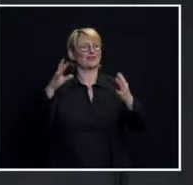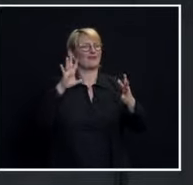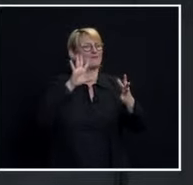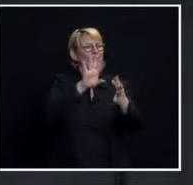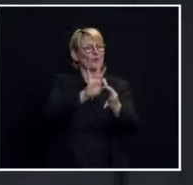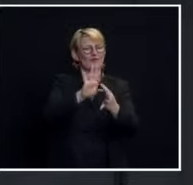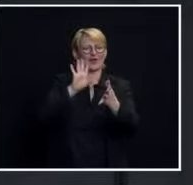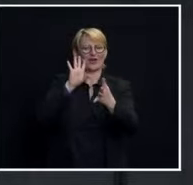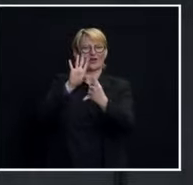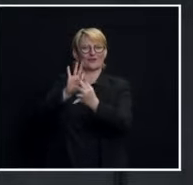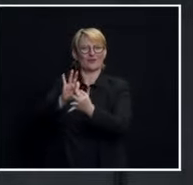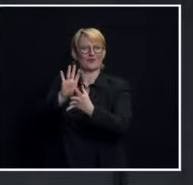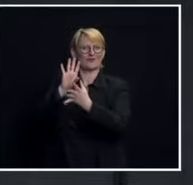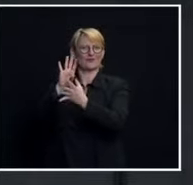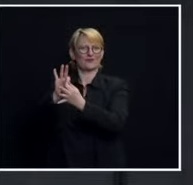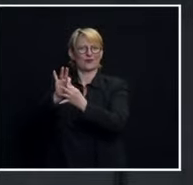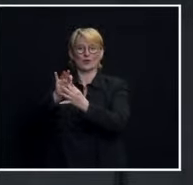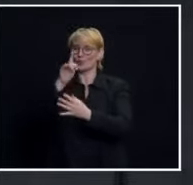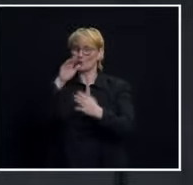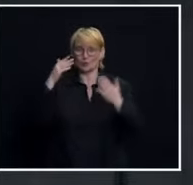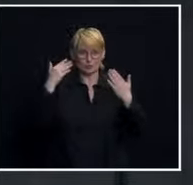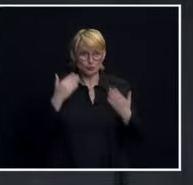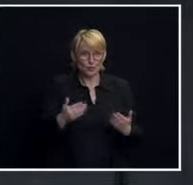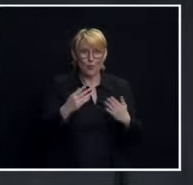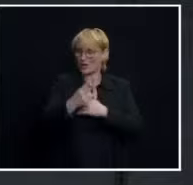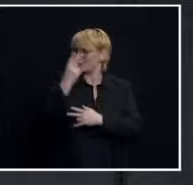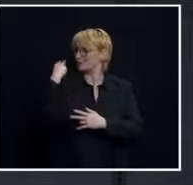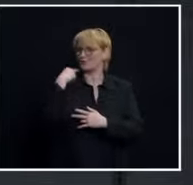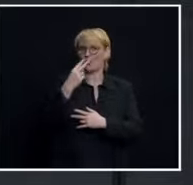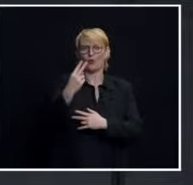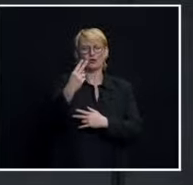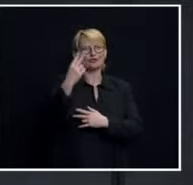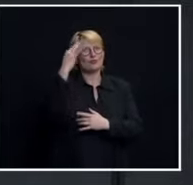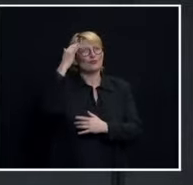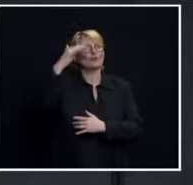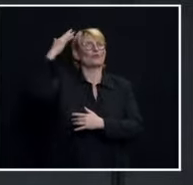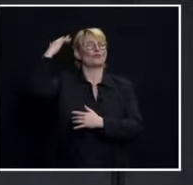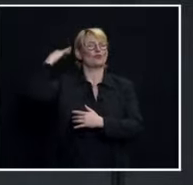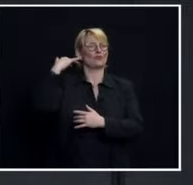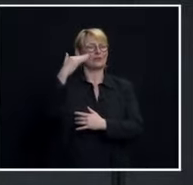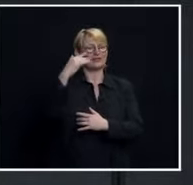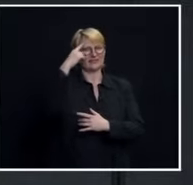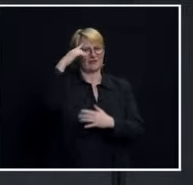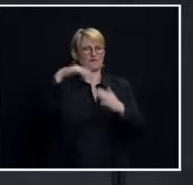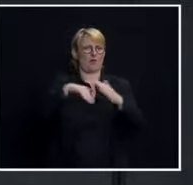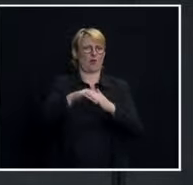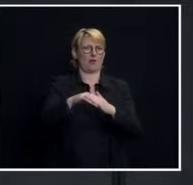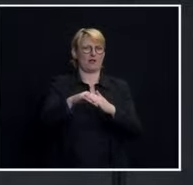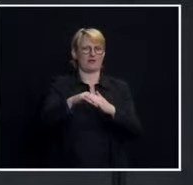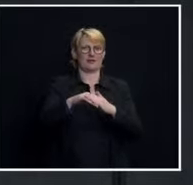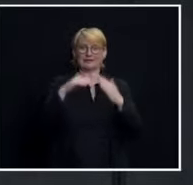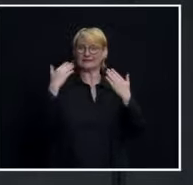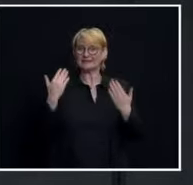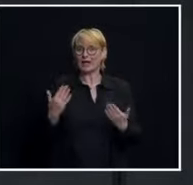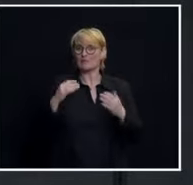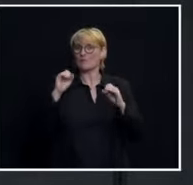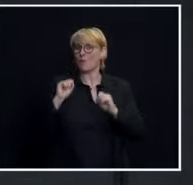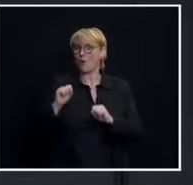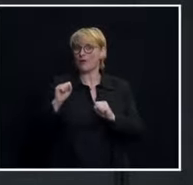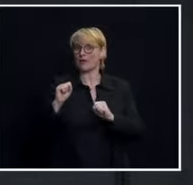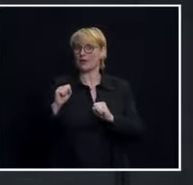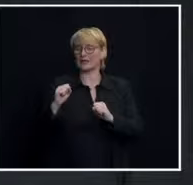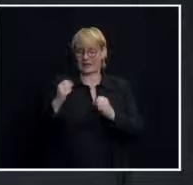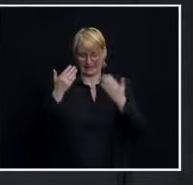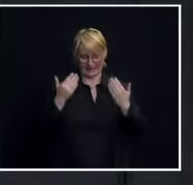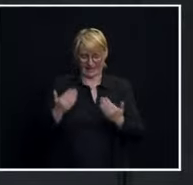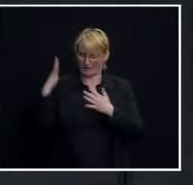Sicht eine historische Rückschau wirklich Sinn. Denn nur dann gelingt die Übertragung in die